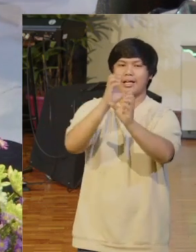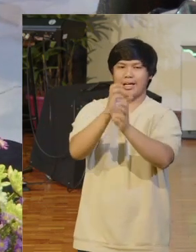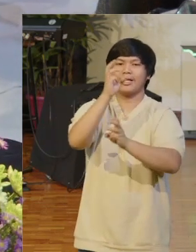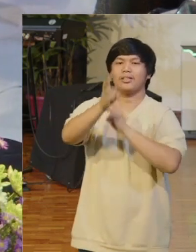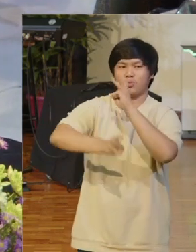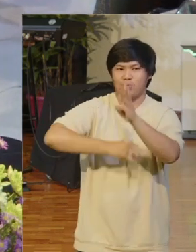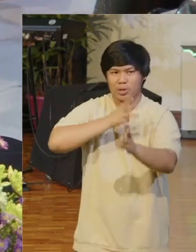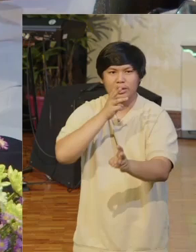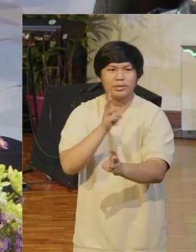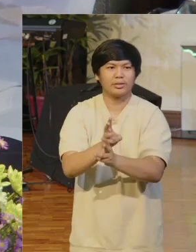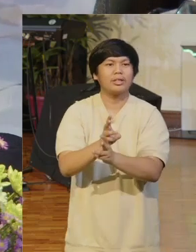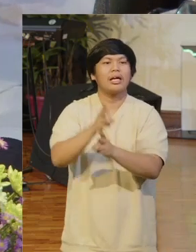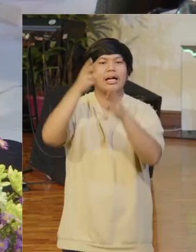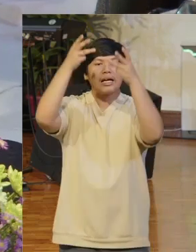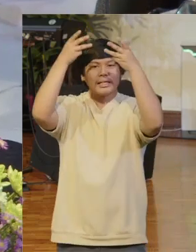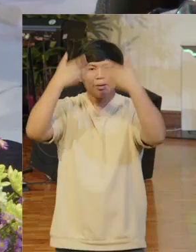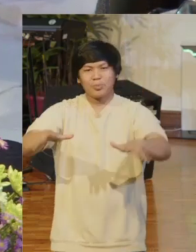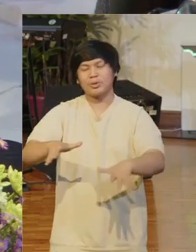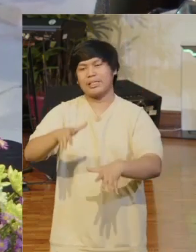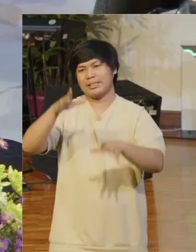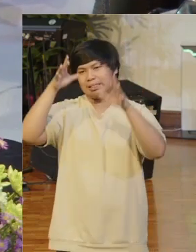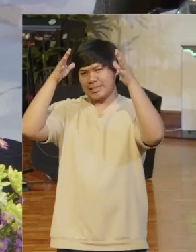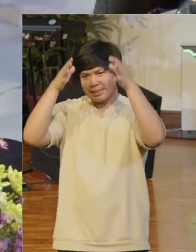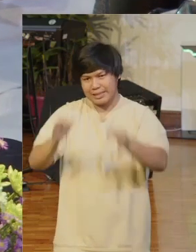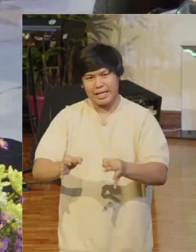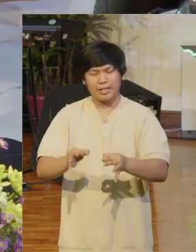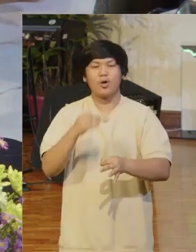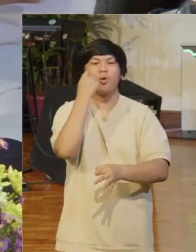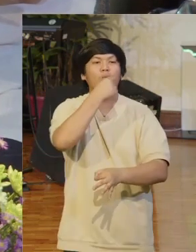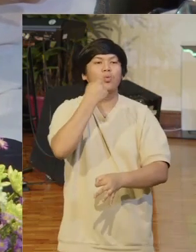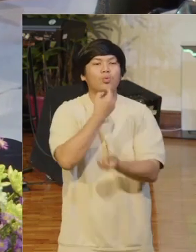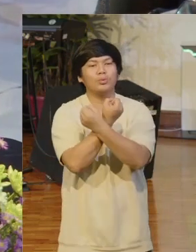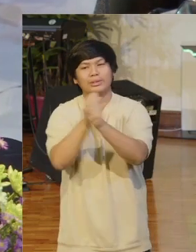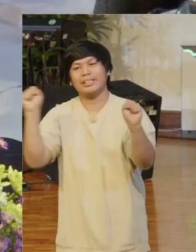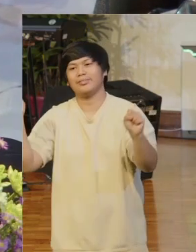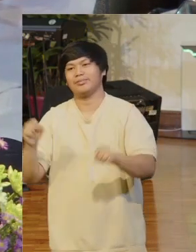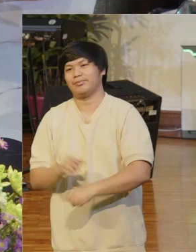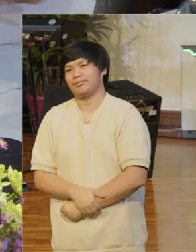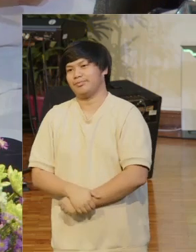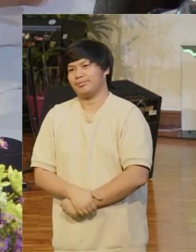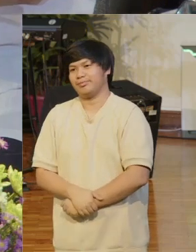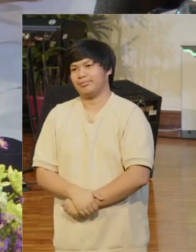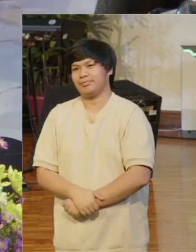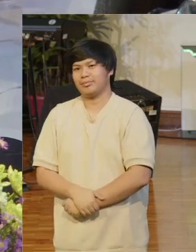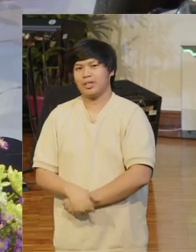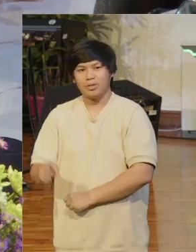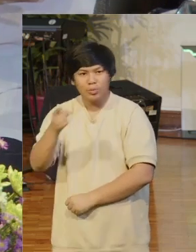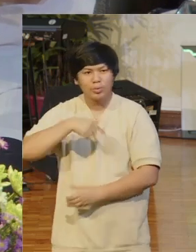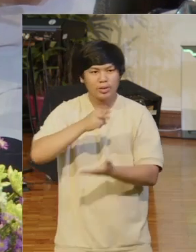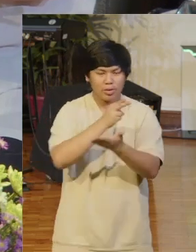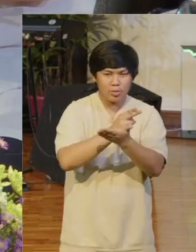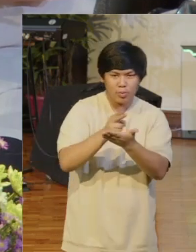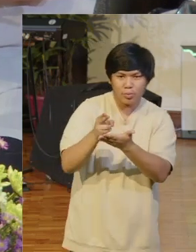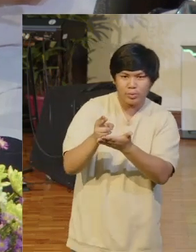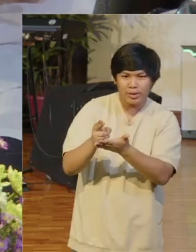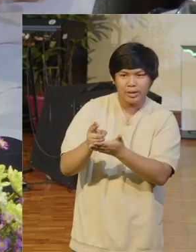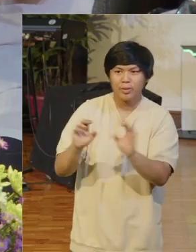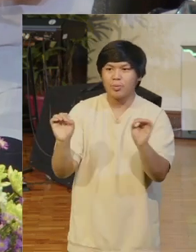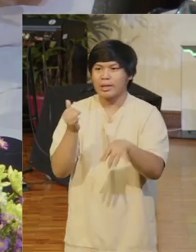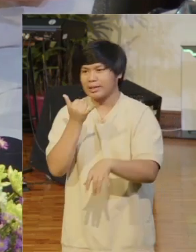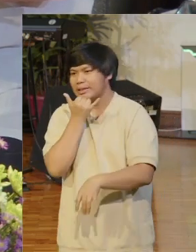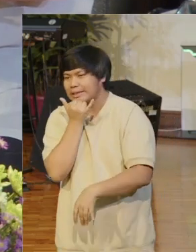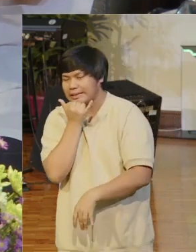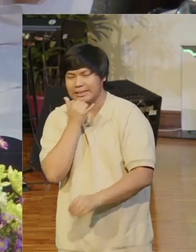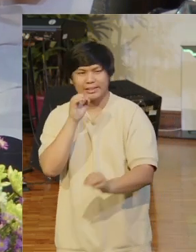Before the foundation of the world, that we should be holy and blameless before Him.